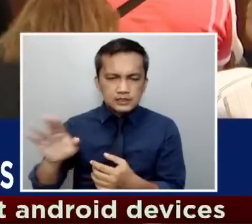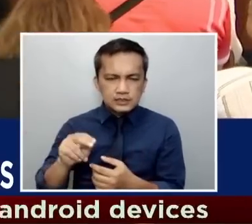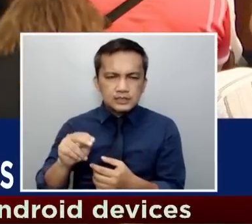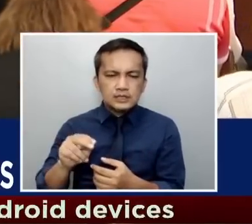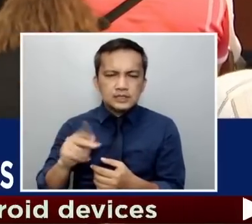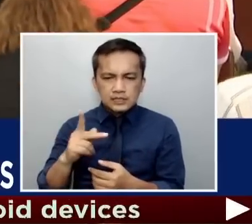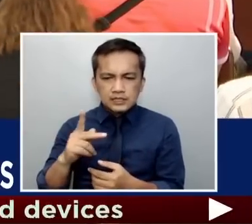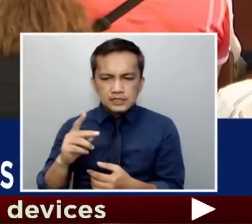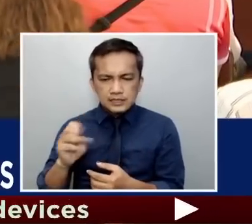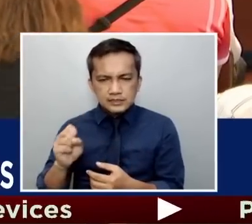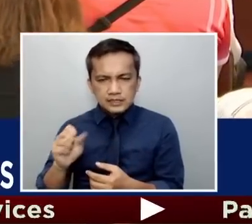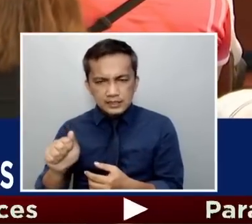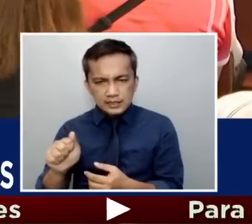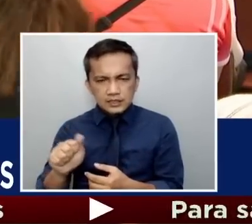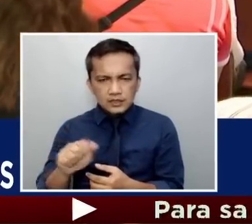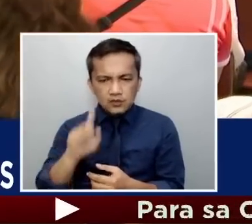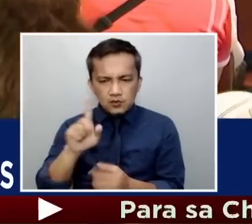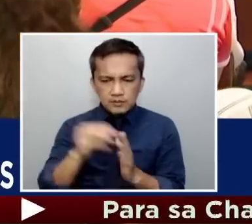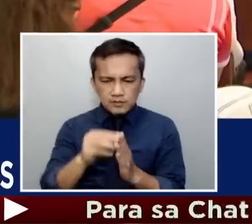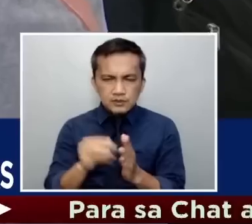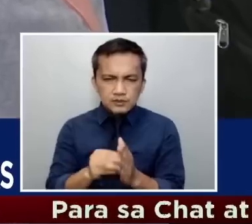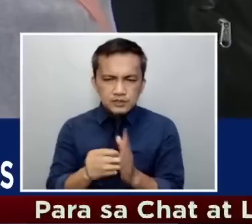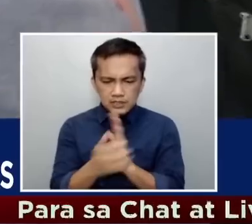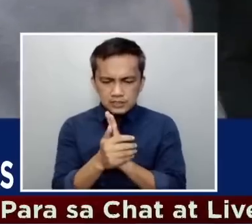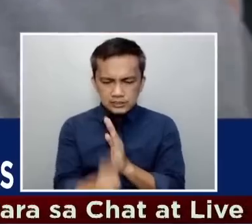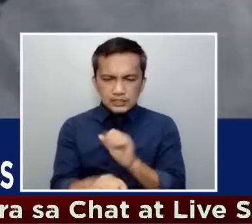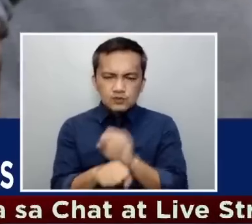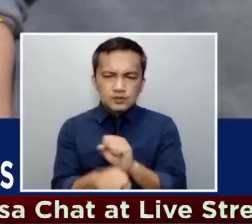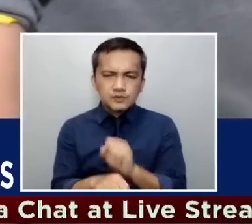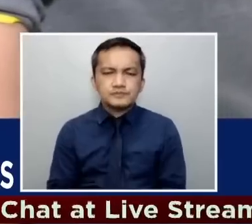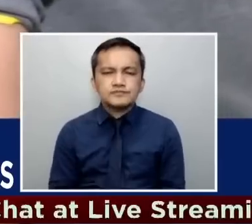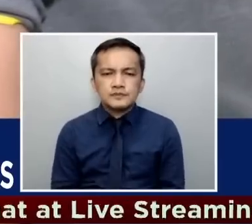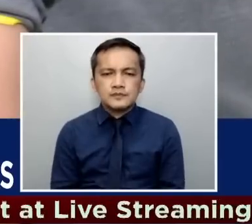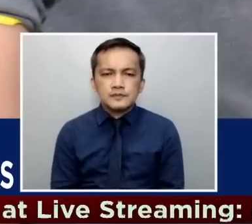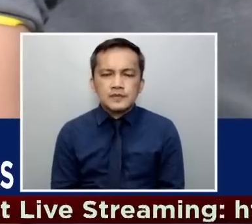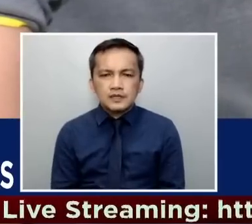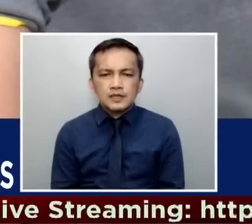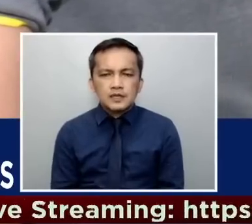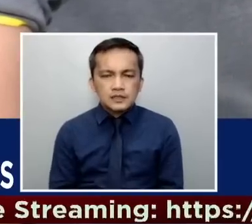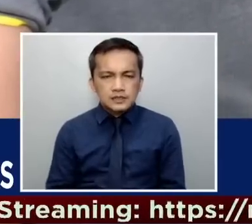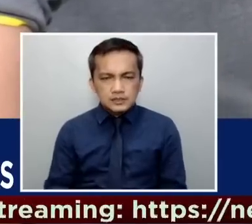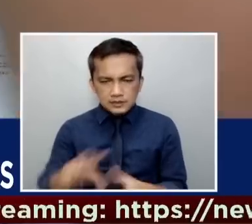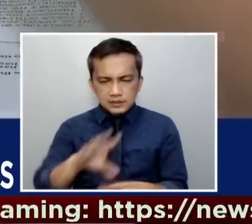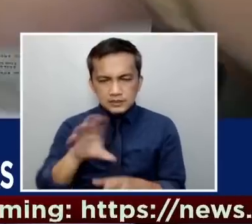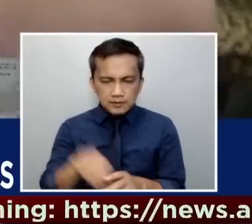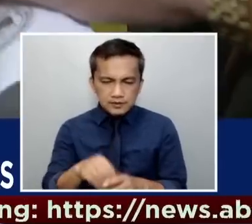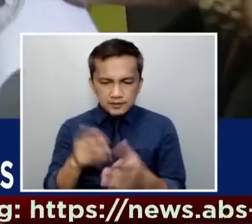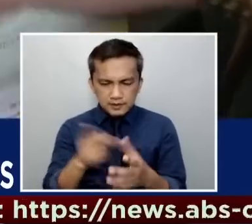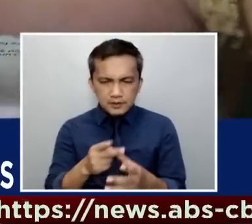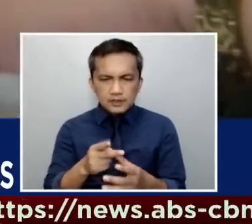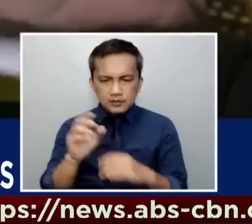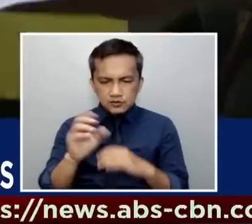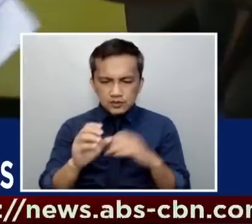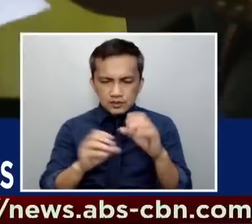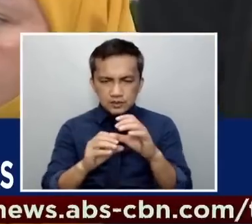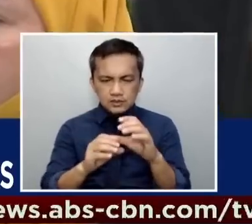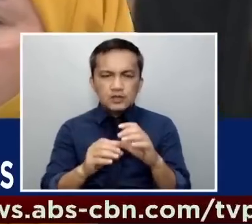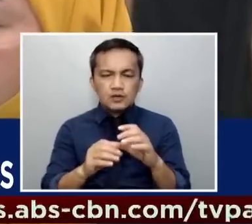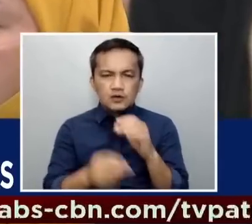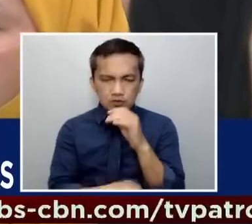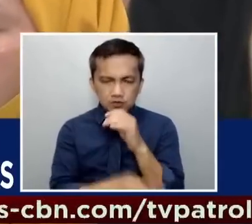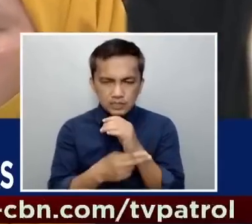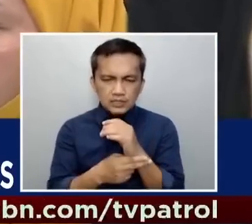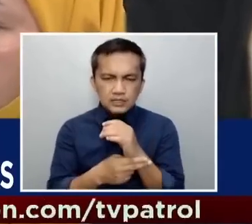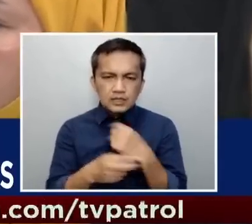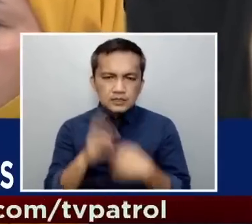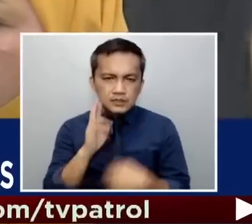na 1,000,000 skilled Filipino workers. Kabilang sa prioridad ay construction, hotel, restaurant at IT